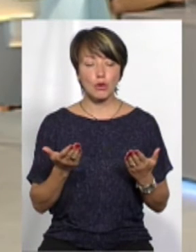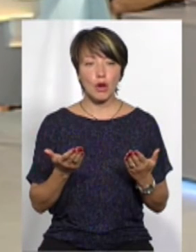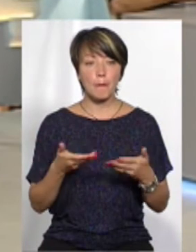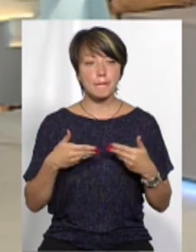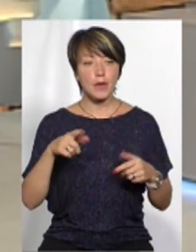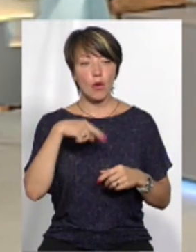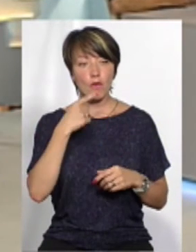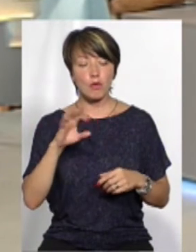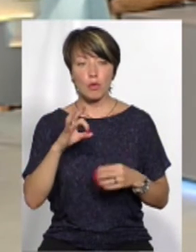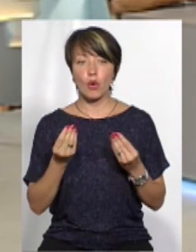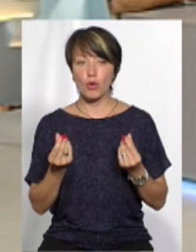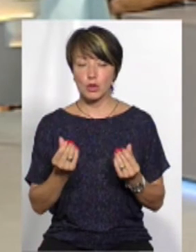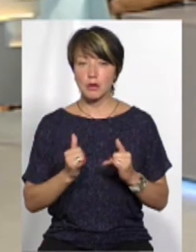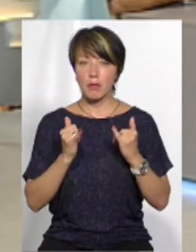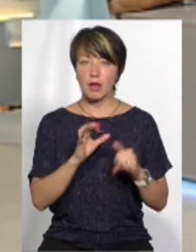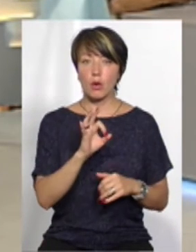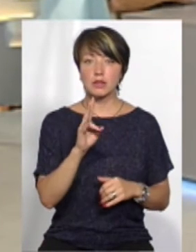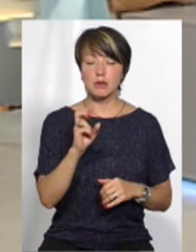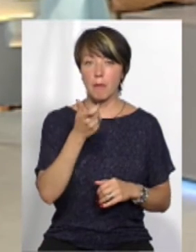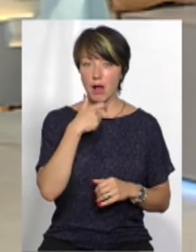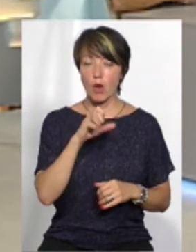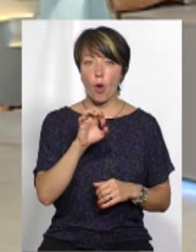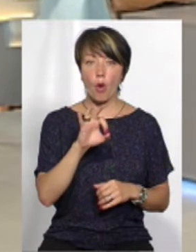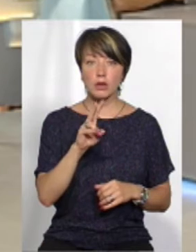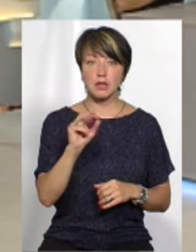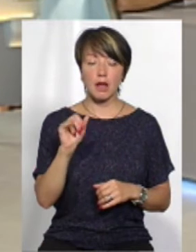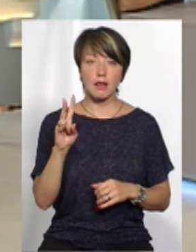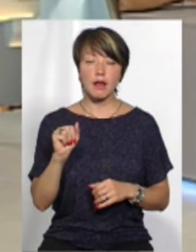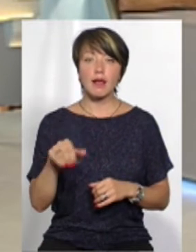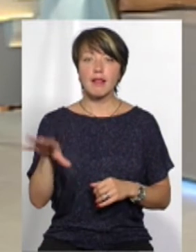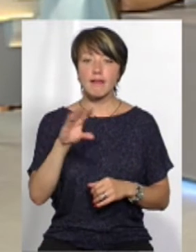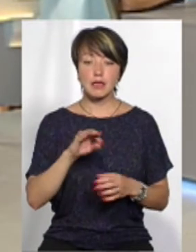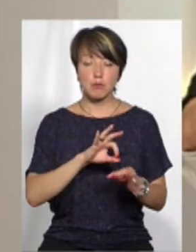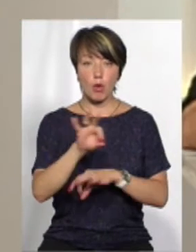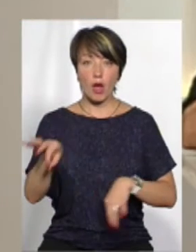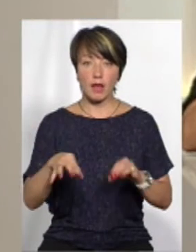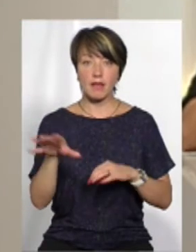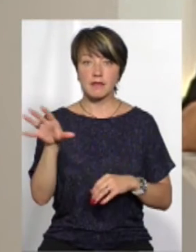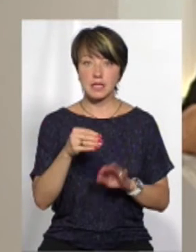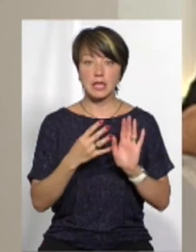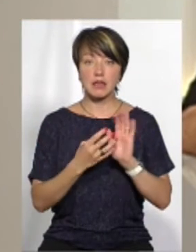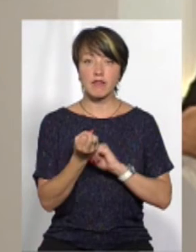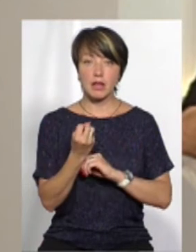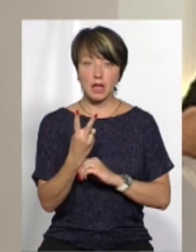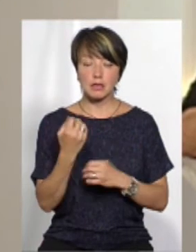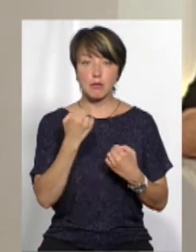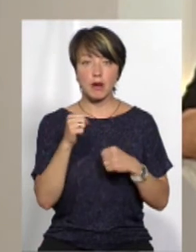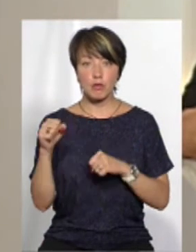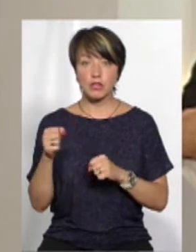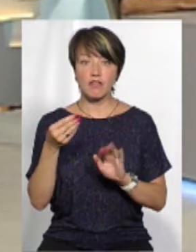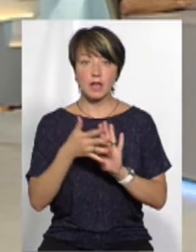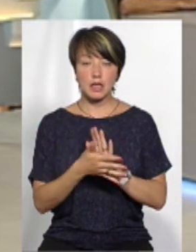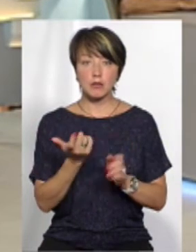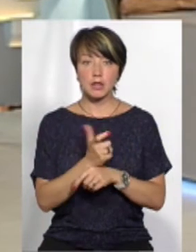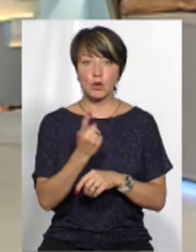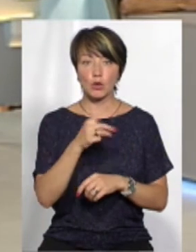ми говоримо зараз про гроші, пані Оксано, тут цікаво, на весь цей проект, на всіх 12 переможців витратило